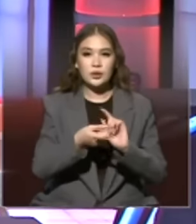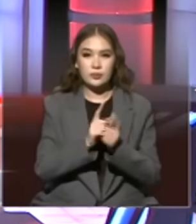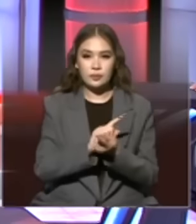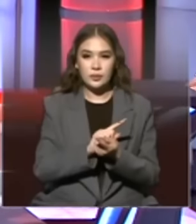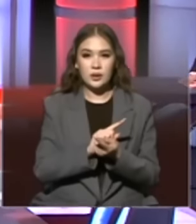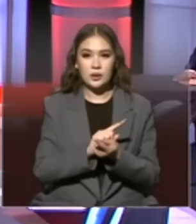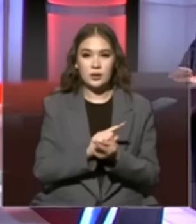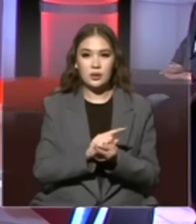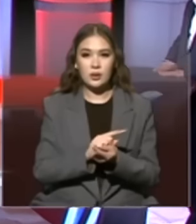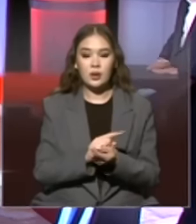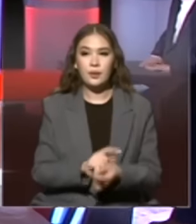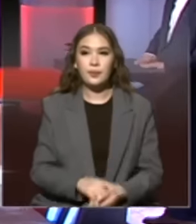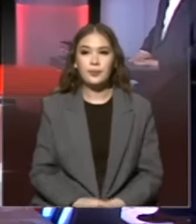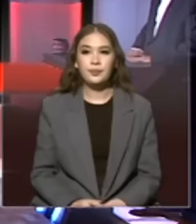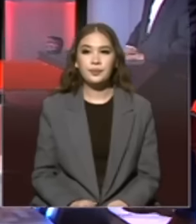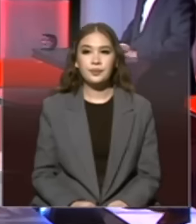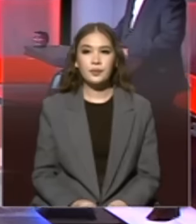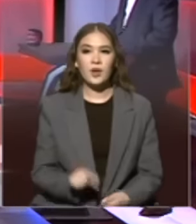келген екен.